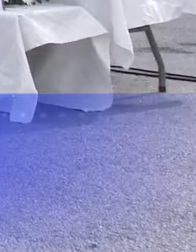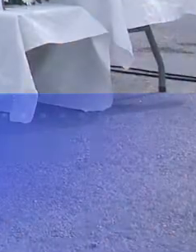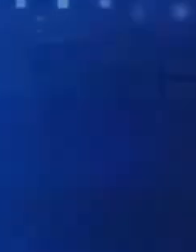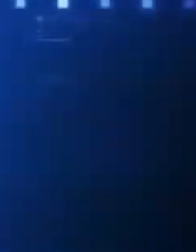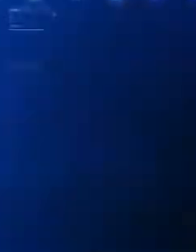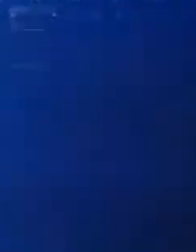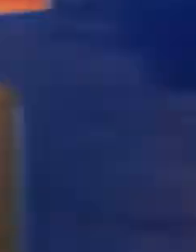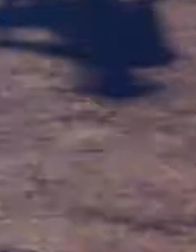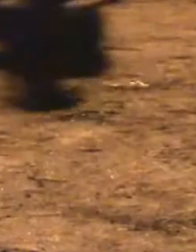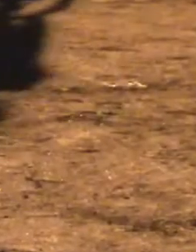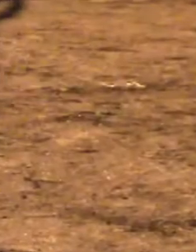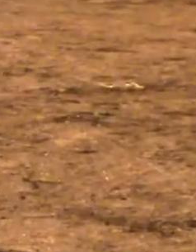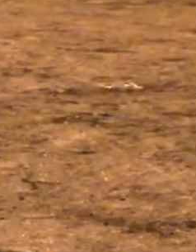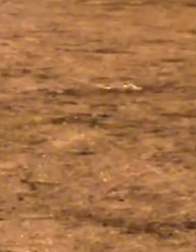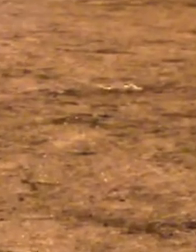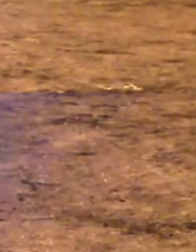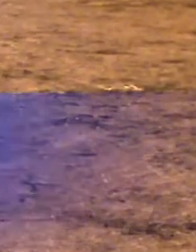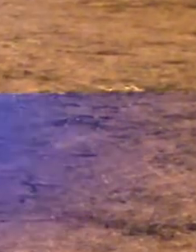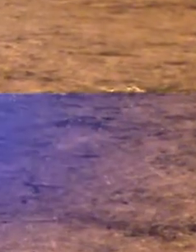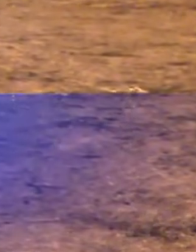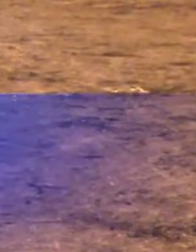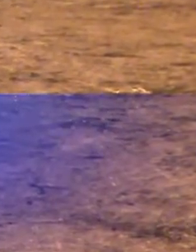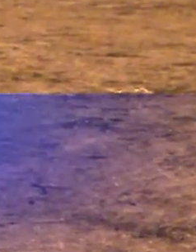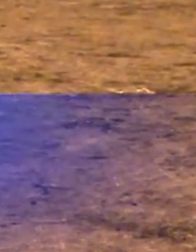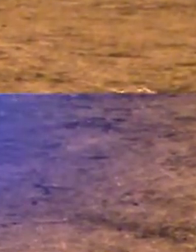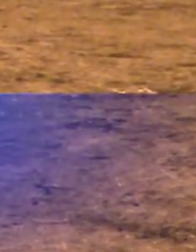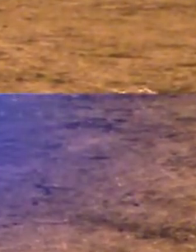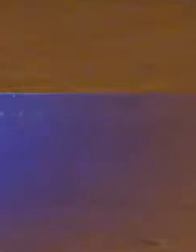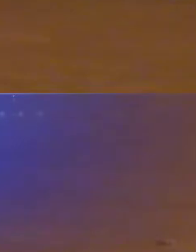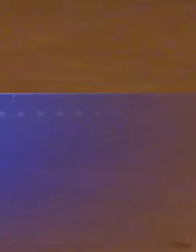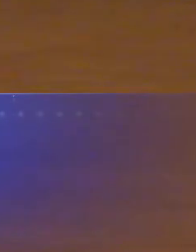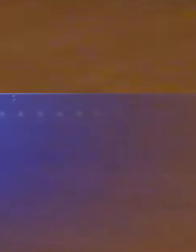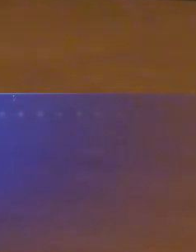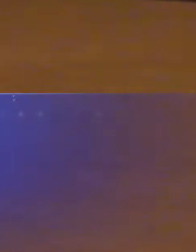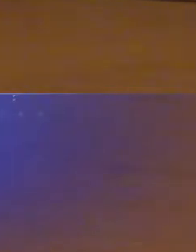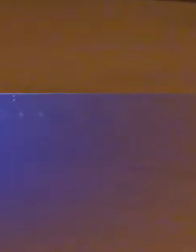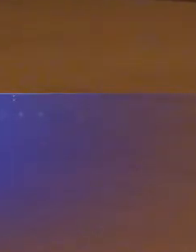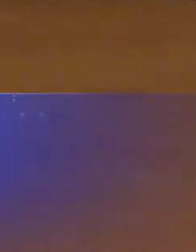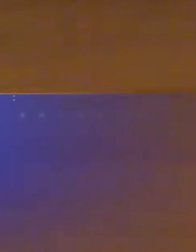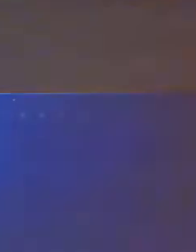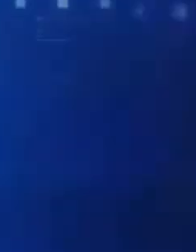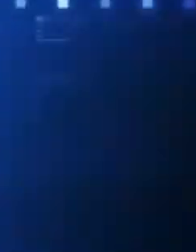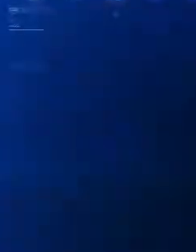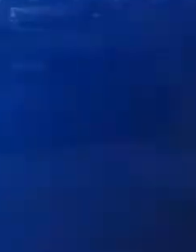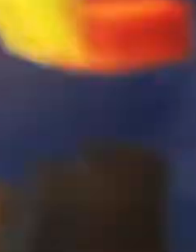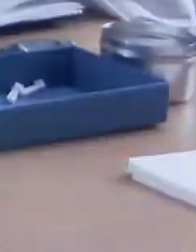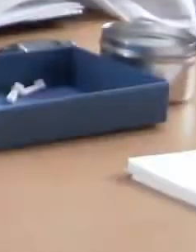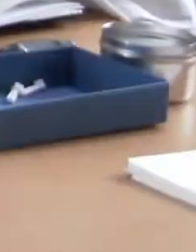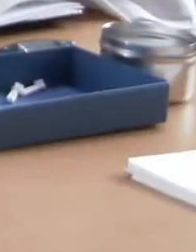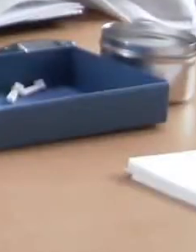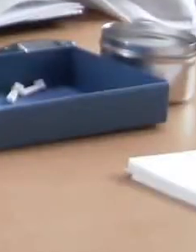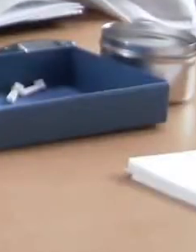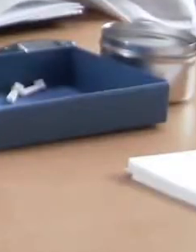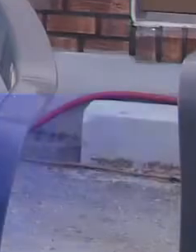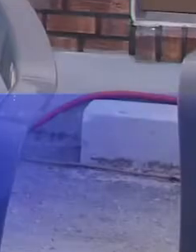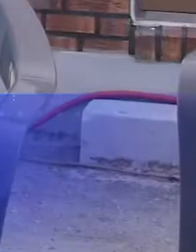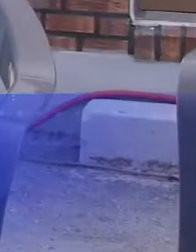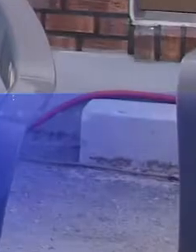거행됐습니다. 자전거 타기 활성화를 위해 광주시민 자전거 교실을 운영합니다.